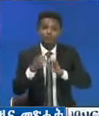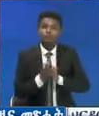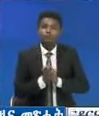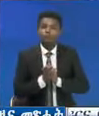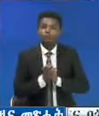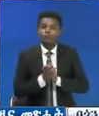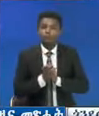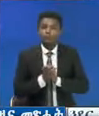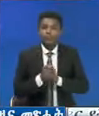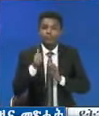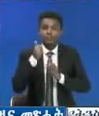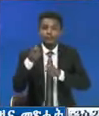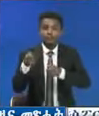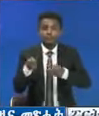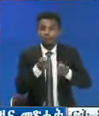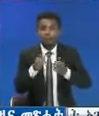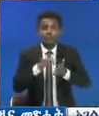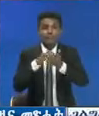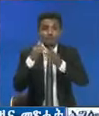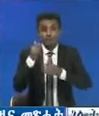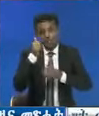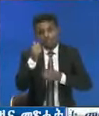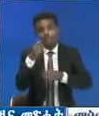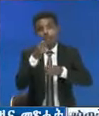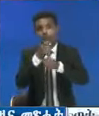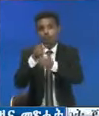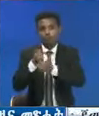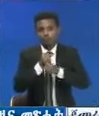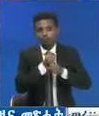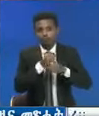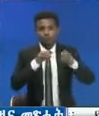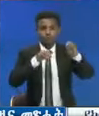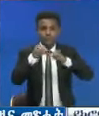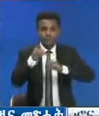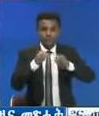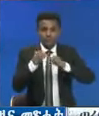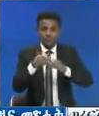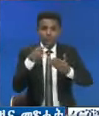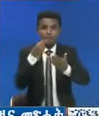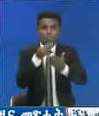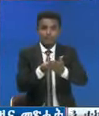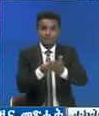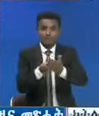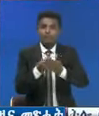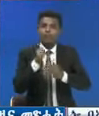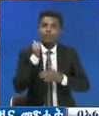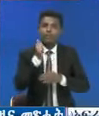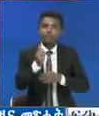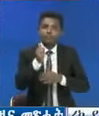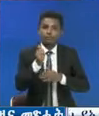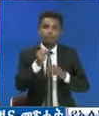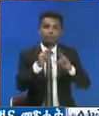ነው የሚረጭ። መድኃኒቱም ራሱ ራሳቸው ነው ዘው የሚዞሩ። ያው ምንገዘውን እንትን ይላል ሲያውቁ ራሳቸው ማለት በግሩፕ